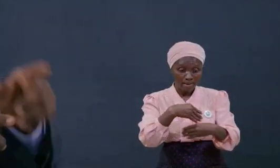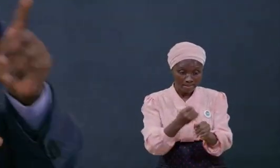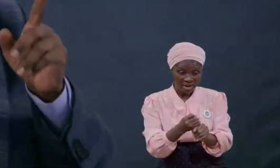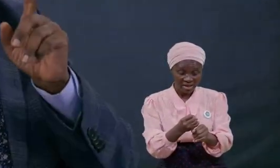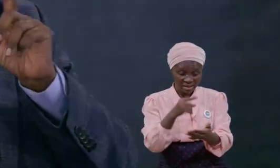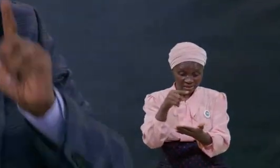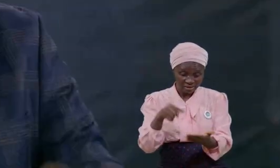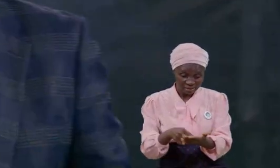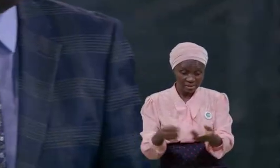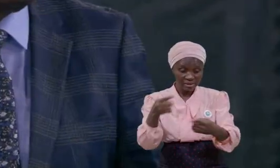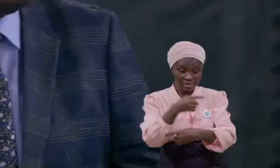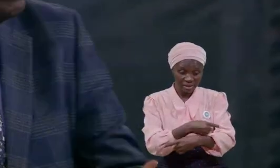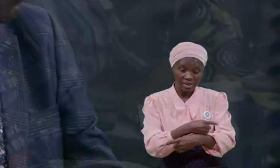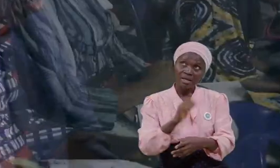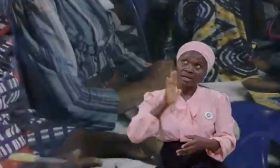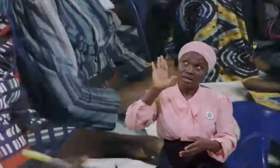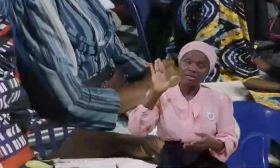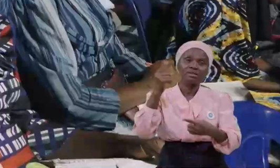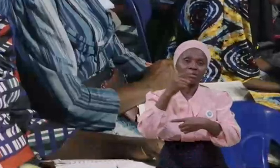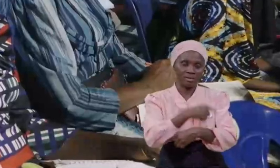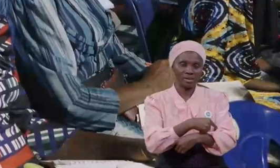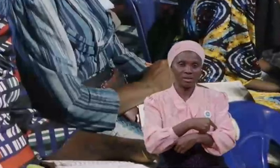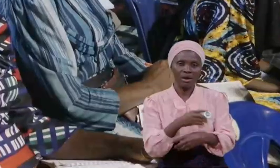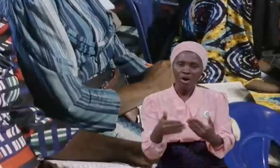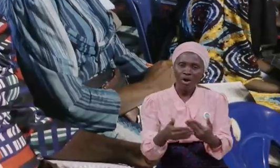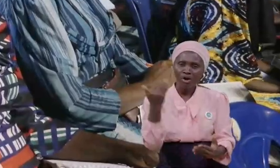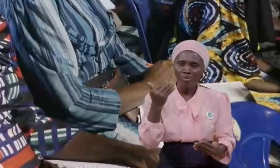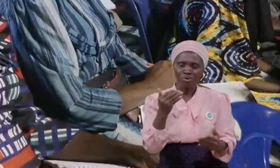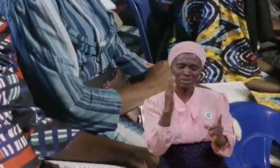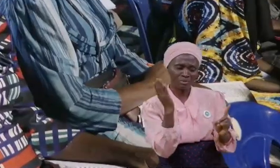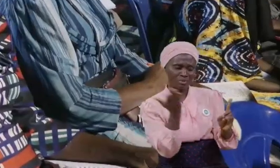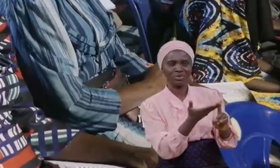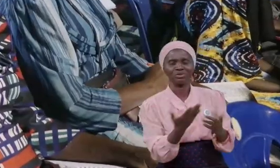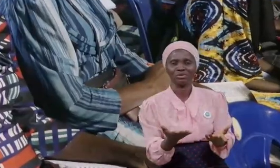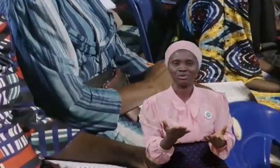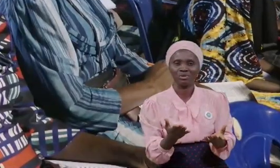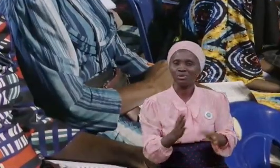persuadé, ne te détourne pas. Ne te détourne pas.